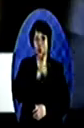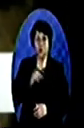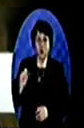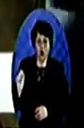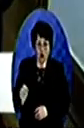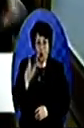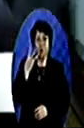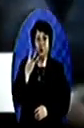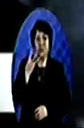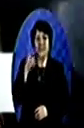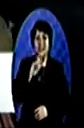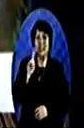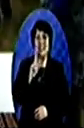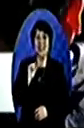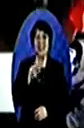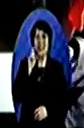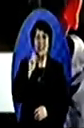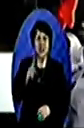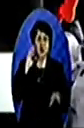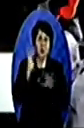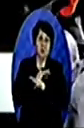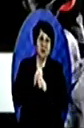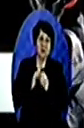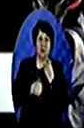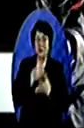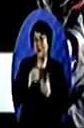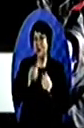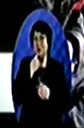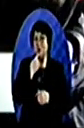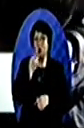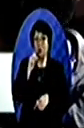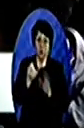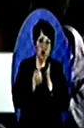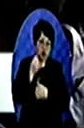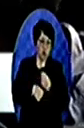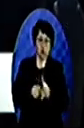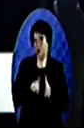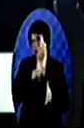засаглалын үүргээ биелүүлэхэд хэцүү. Гэвч 106 жилийн түүхтээ салбарын төлөөлөл иргэдийн мэд